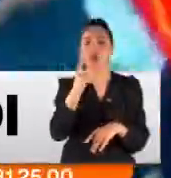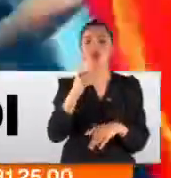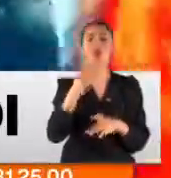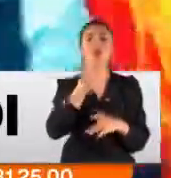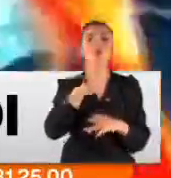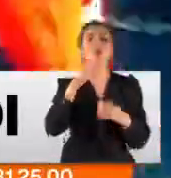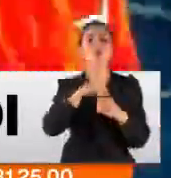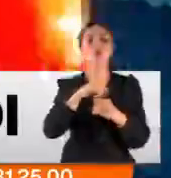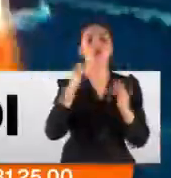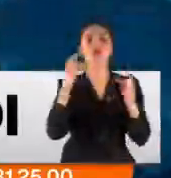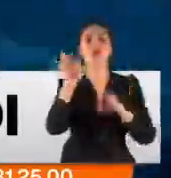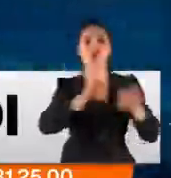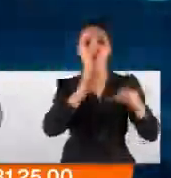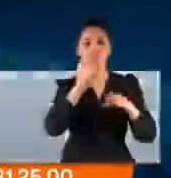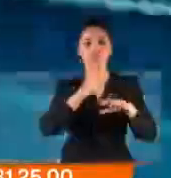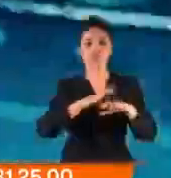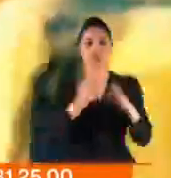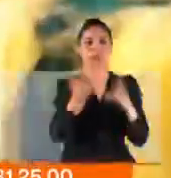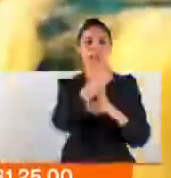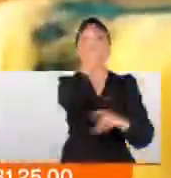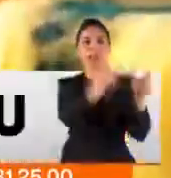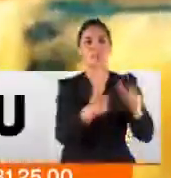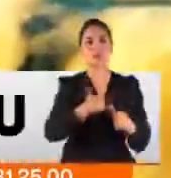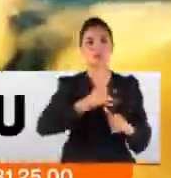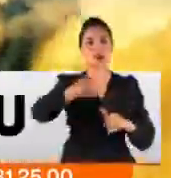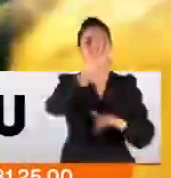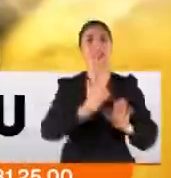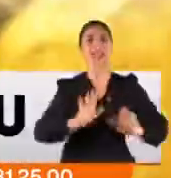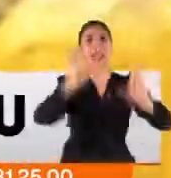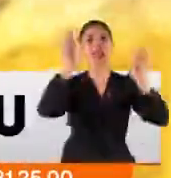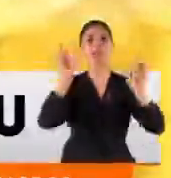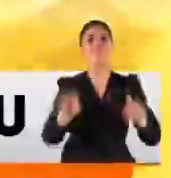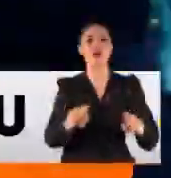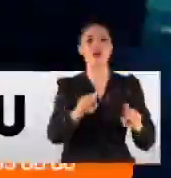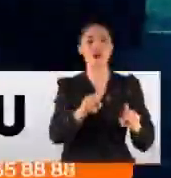eden darbeci askerler teslim olmaya başladı.